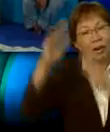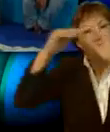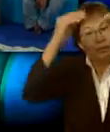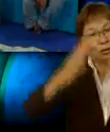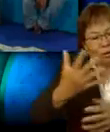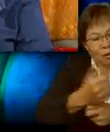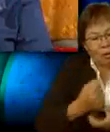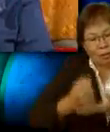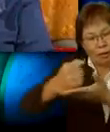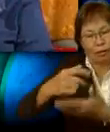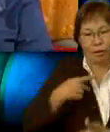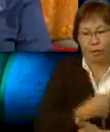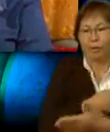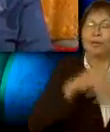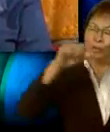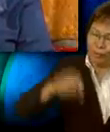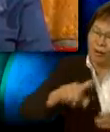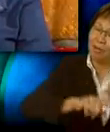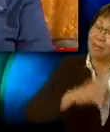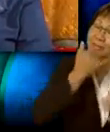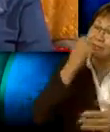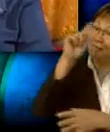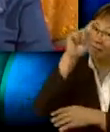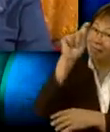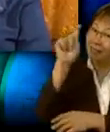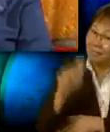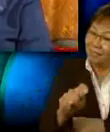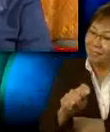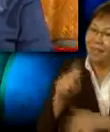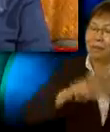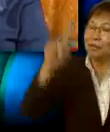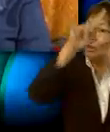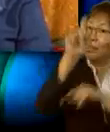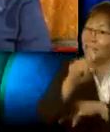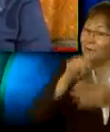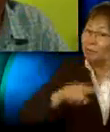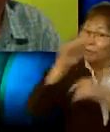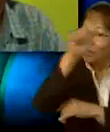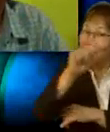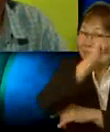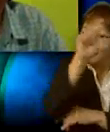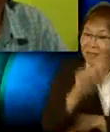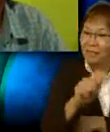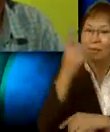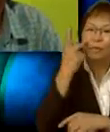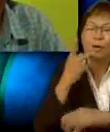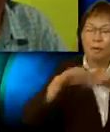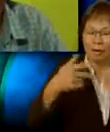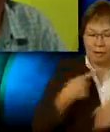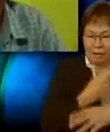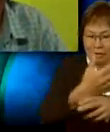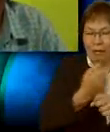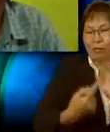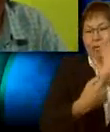dapatlah membantu kami. Boleh. Apa salahnya? Apakah soalan yang ingin ditanya? Puan, bagaimanakah